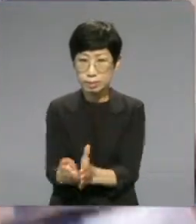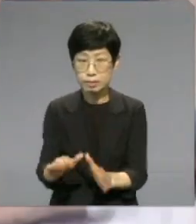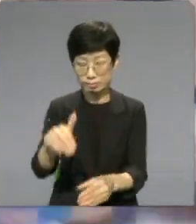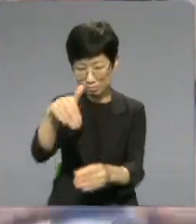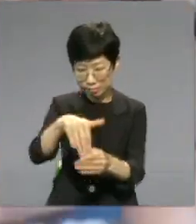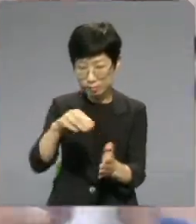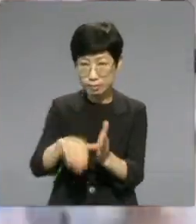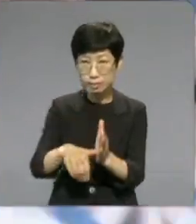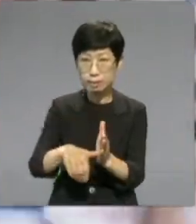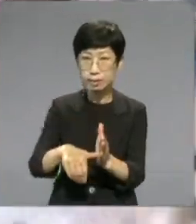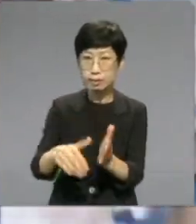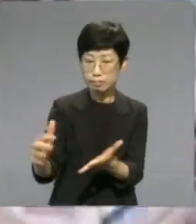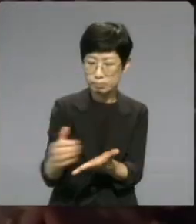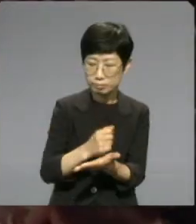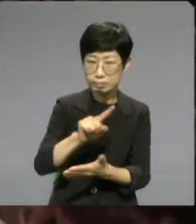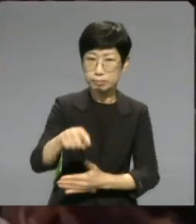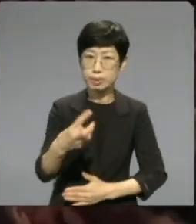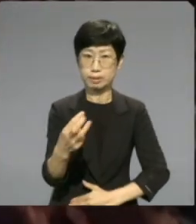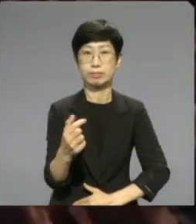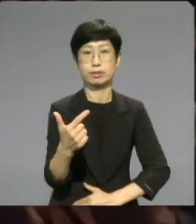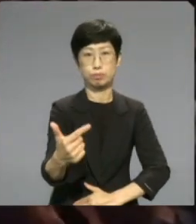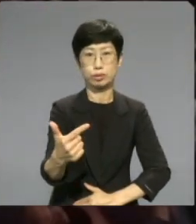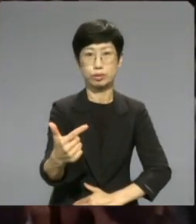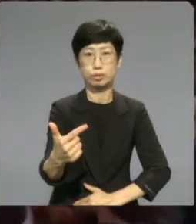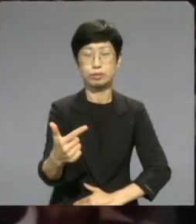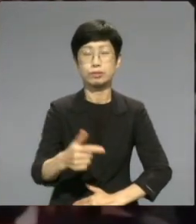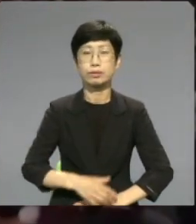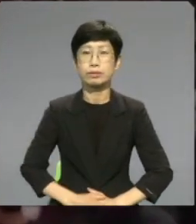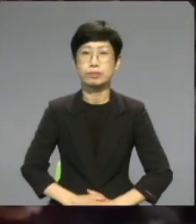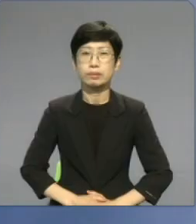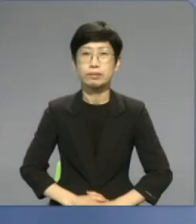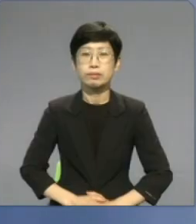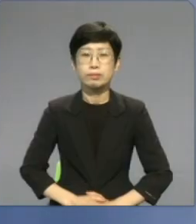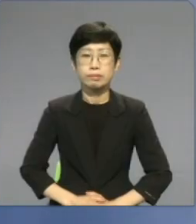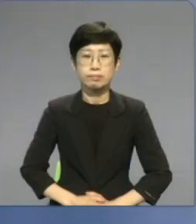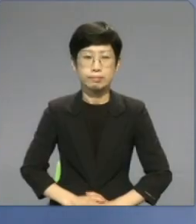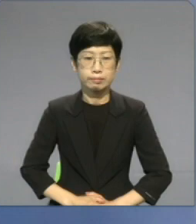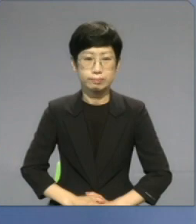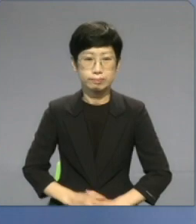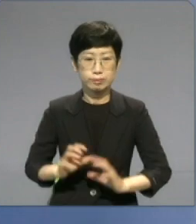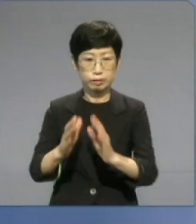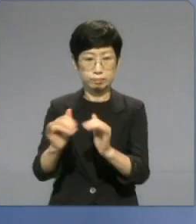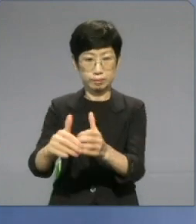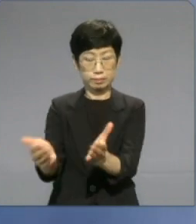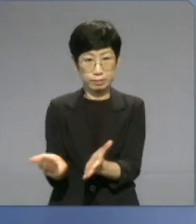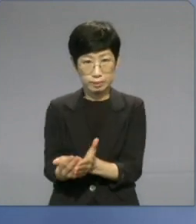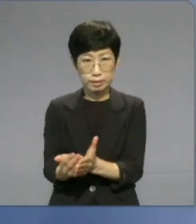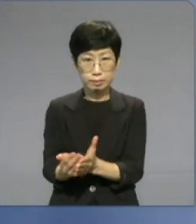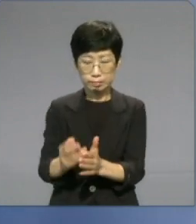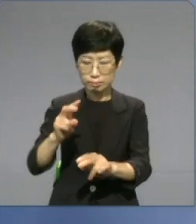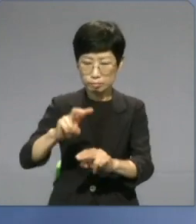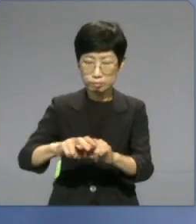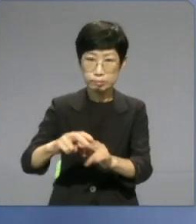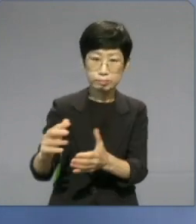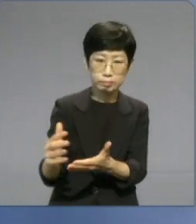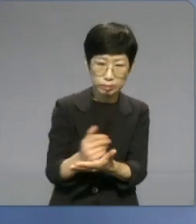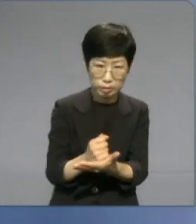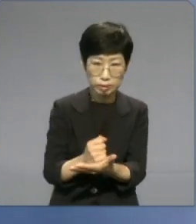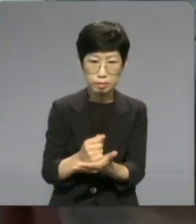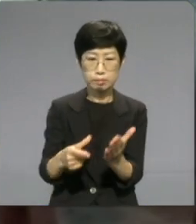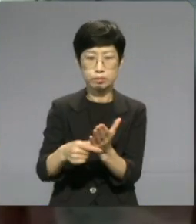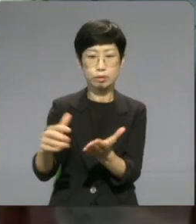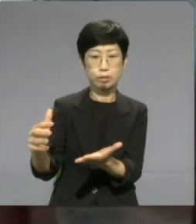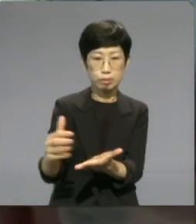총선에서 136석을 얻어 제1당을 차지했습니다. Superamos al Partido Socialista en votos y en